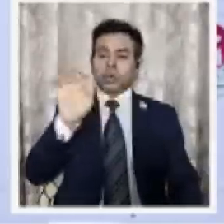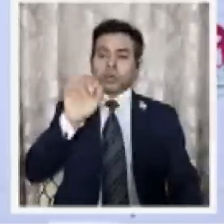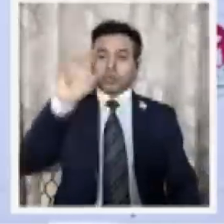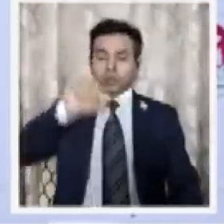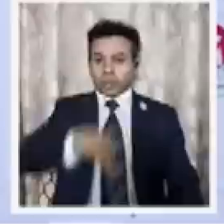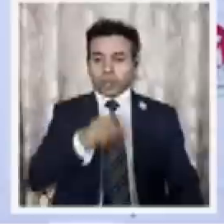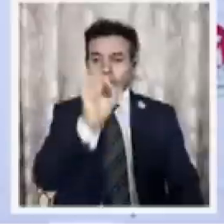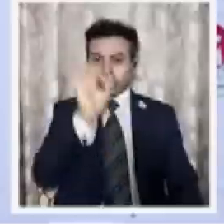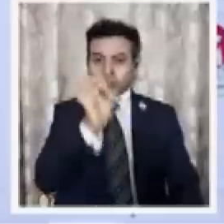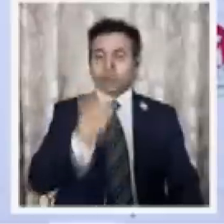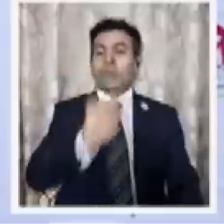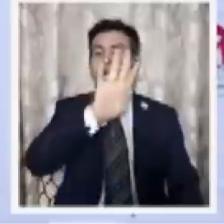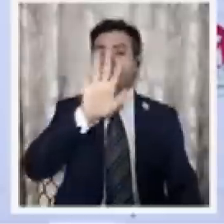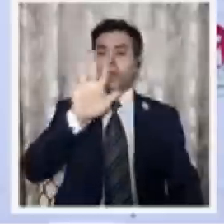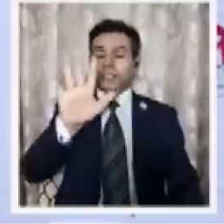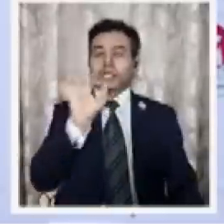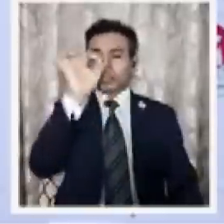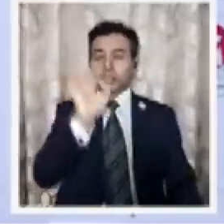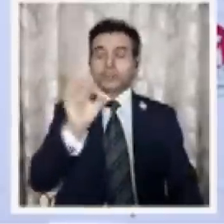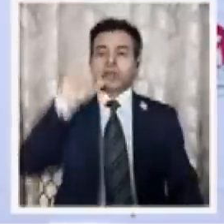76,149 জন। শনাক্ত বিবেচনায় সুস্থতার হার